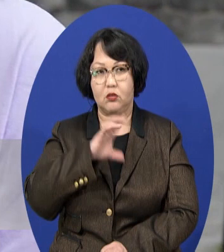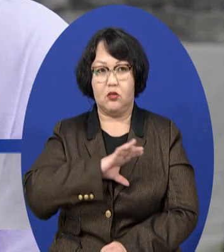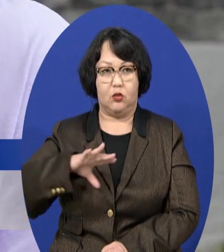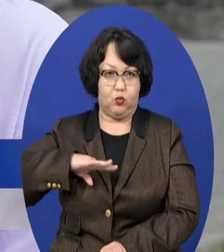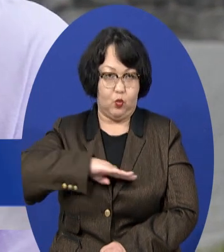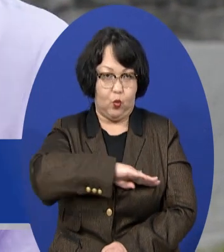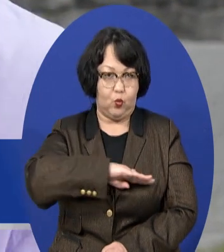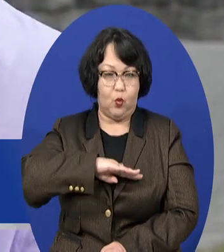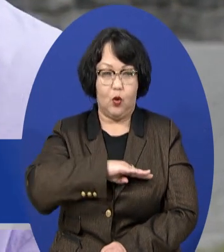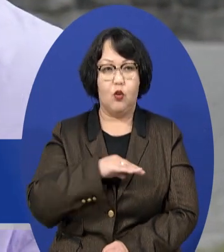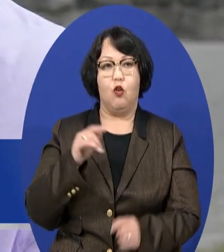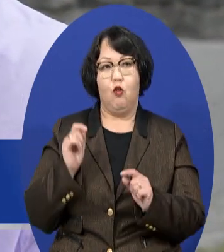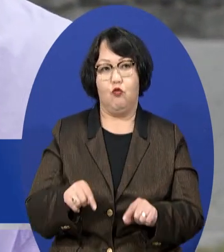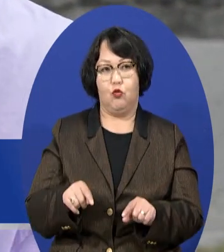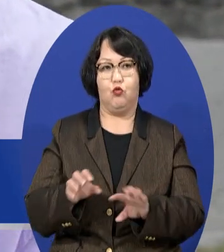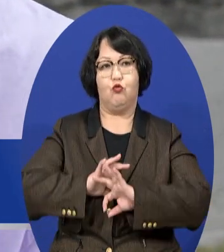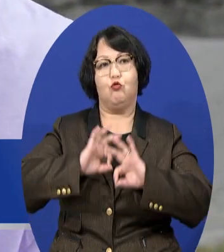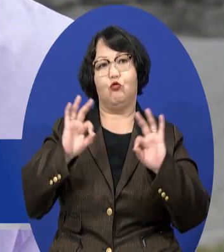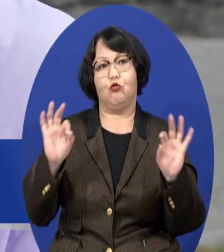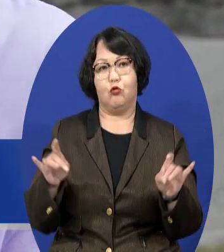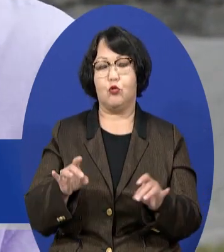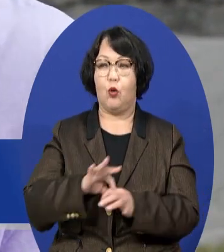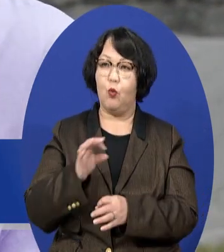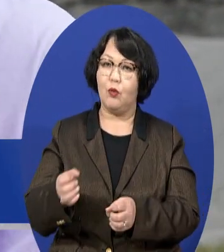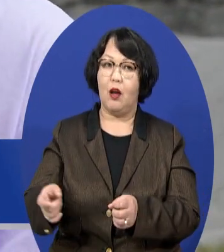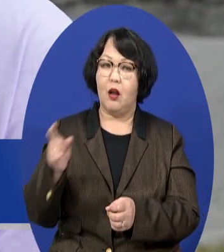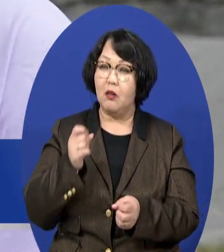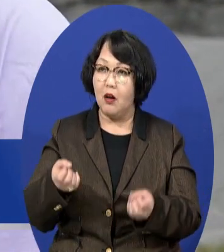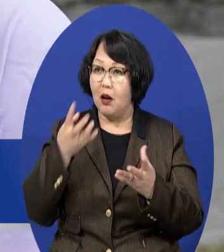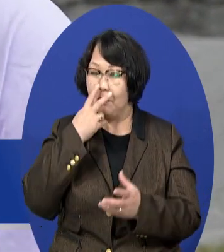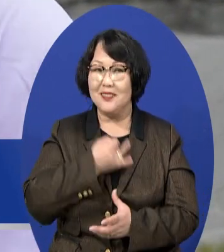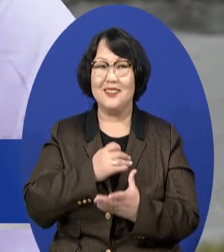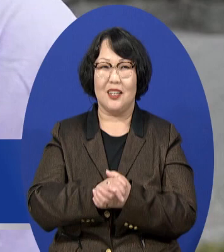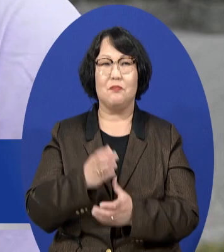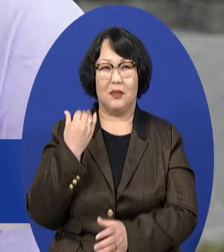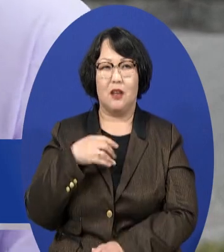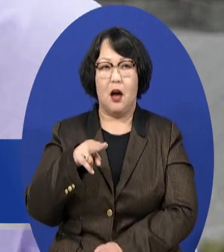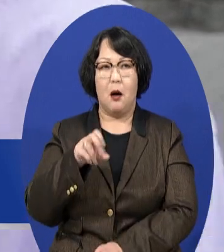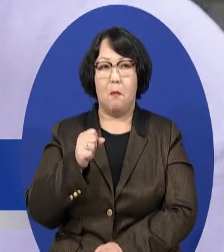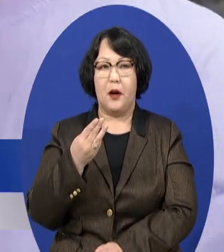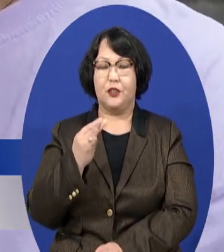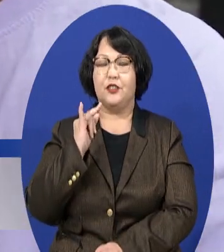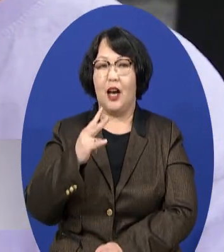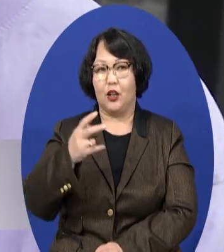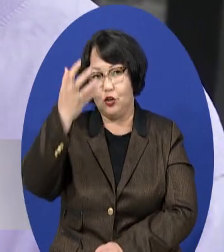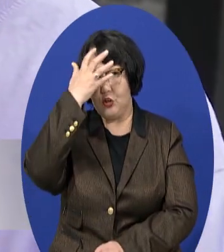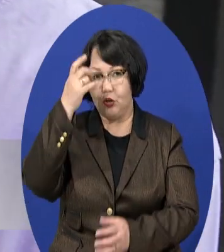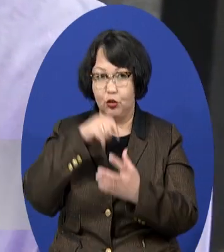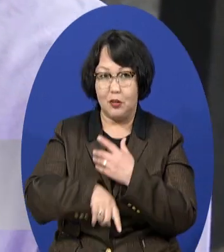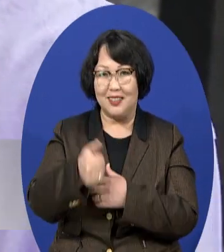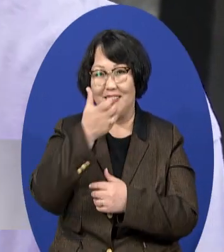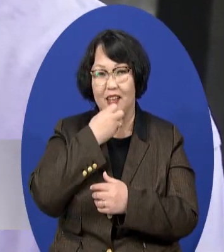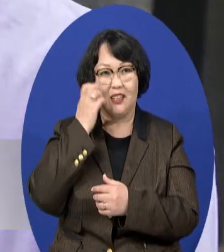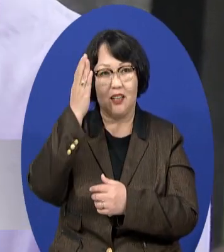байгаа. Өнөөдрийнхөөс өөр үр дүн гарна гэж найдаж байсан юм аа. Башиняны засаг захиргаанд ор сайхан ирээдүг олж харахгүй л